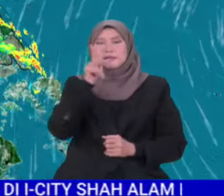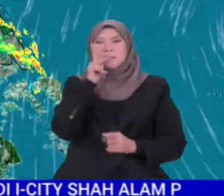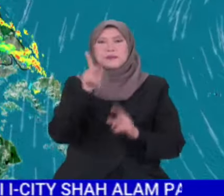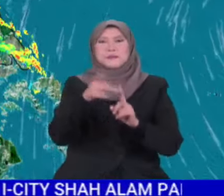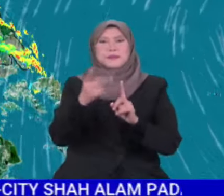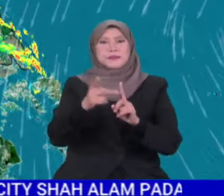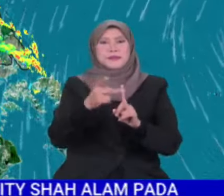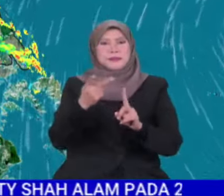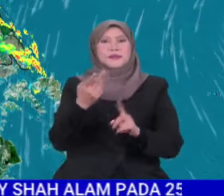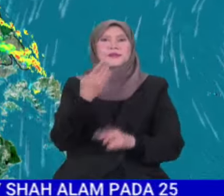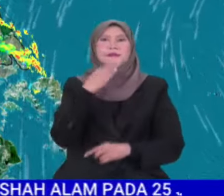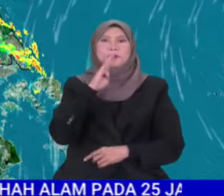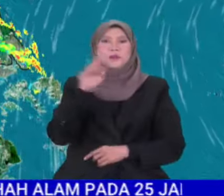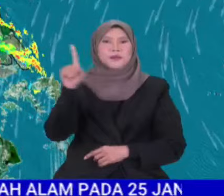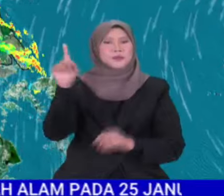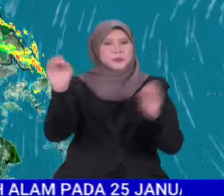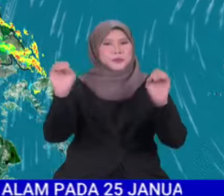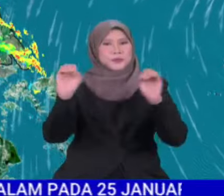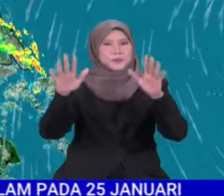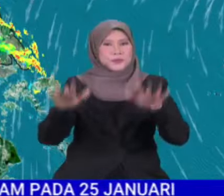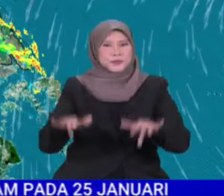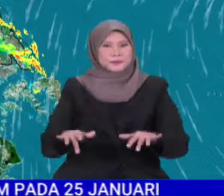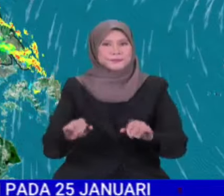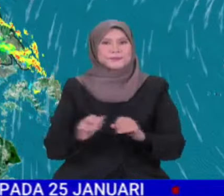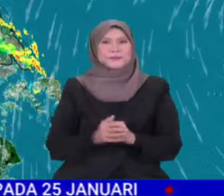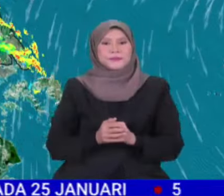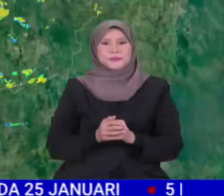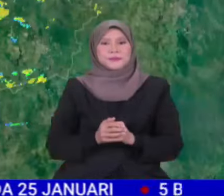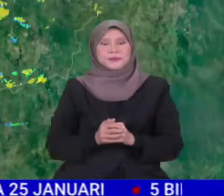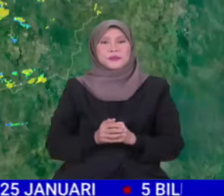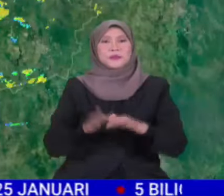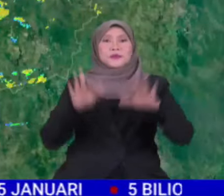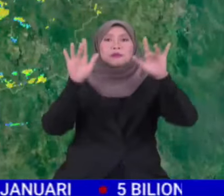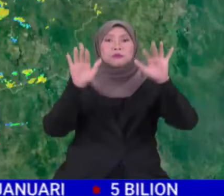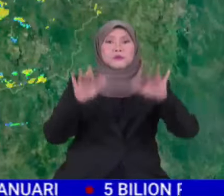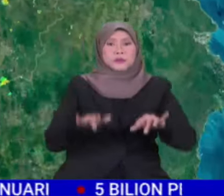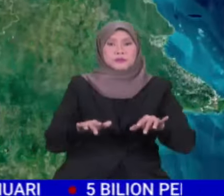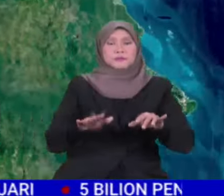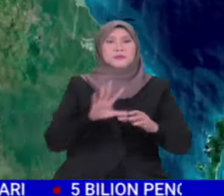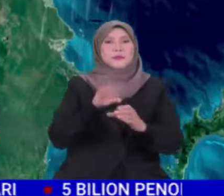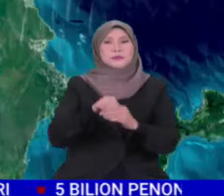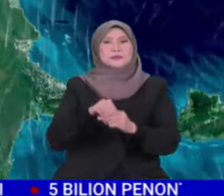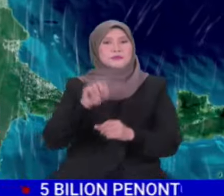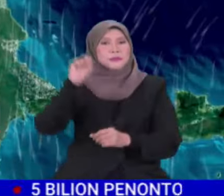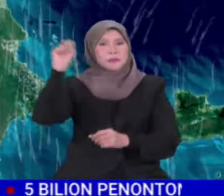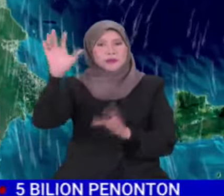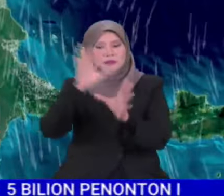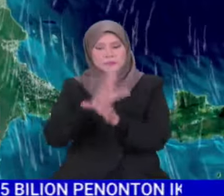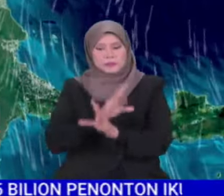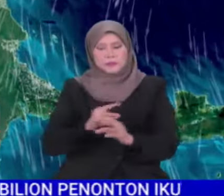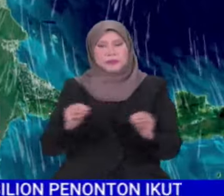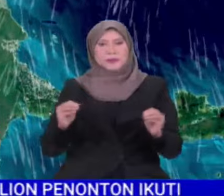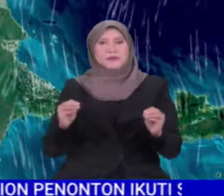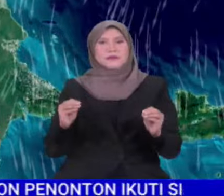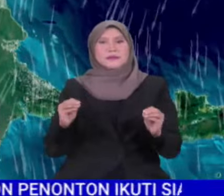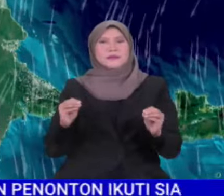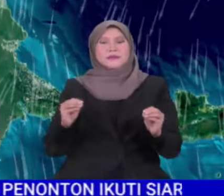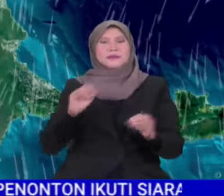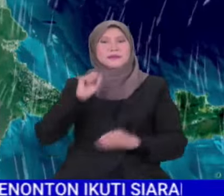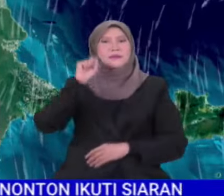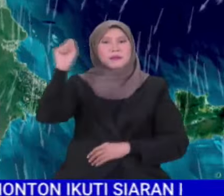Pulau Pinang, buat masa kini alhamdulillah tiada hujan yang berlaku. Keadaan yang lembap juga berlaku di negeri Sabah dan juga Sarawak. Pada ketika ini di